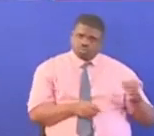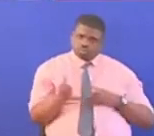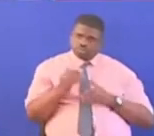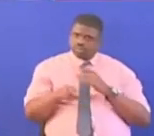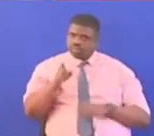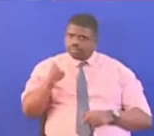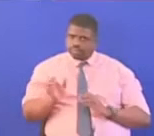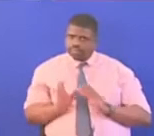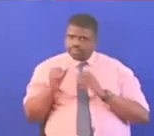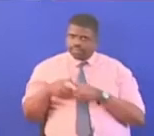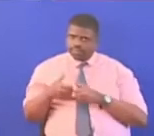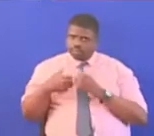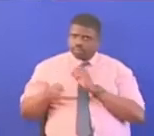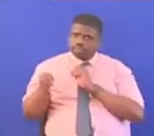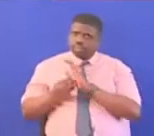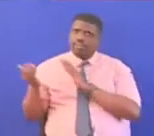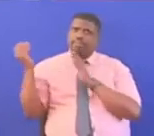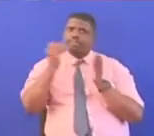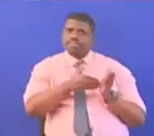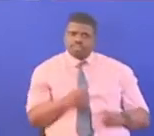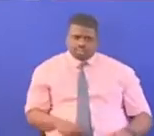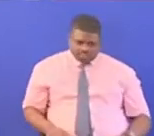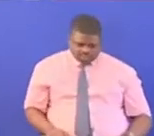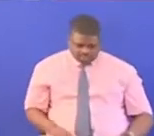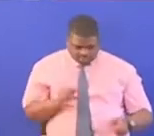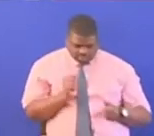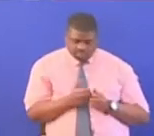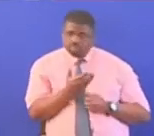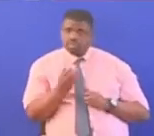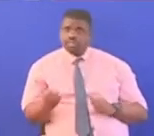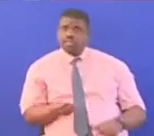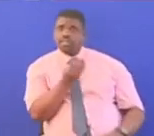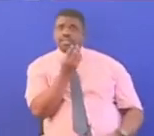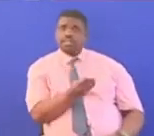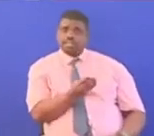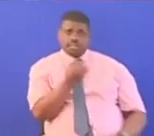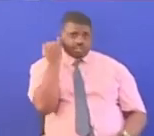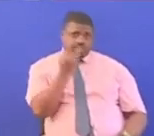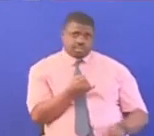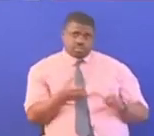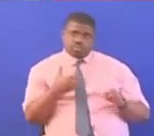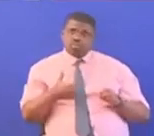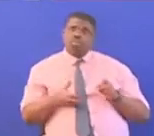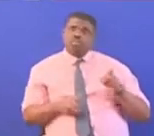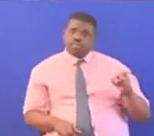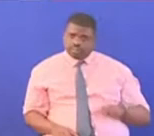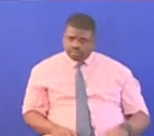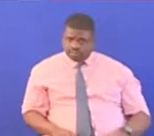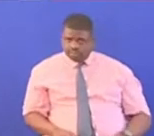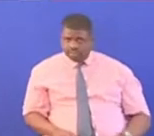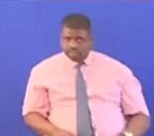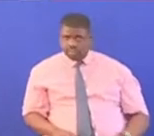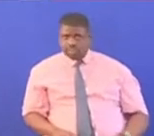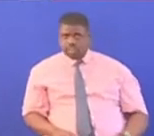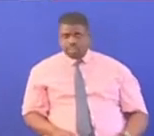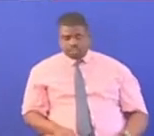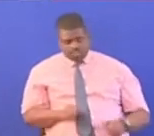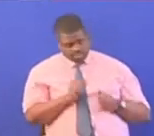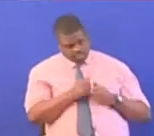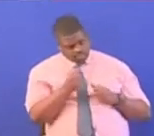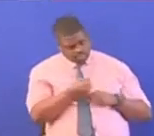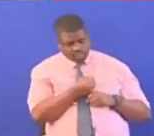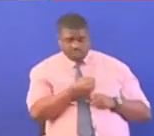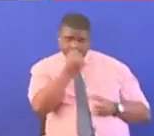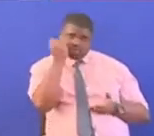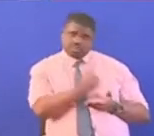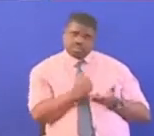maeneo ambayo kamati ya mawaziri nane imefika. Lakini jambo jingine la nne, Mheshimiwa Spika, ni shauri wizara. Mambo yanayokwenda kufanyika na